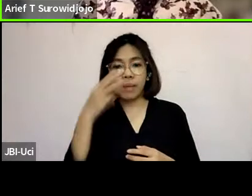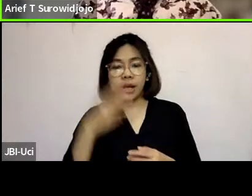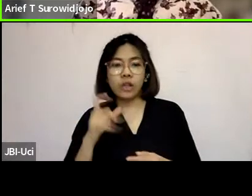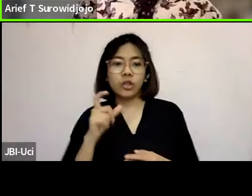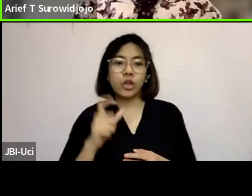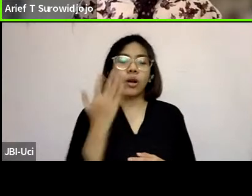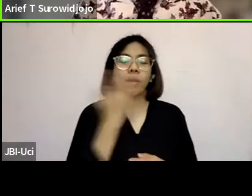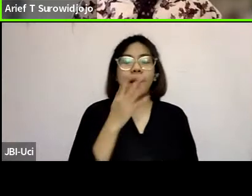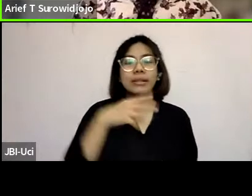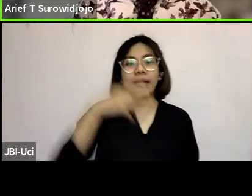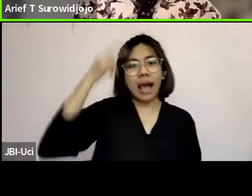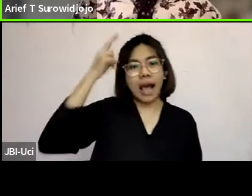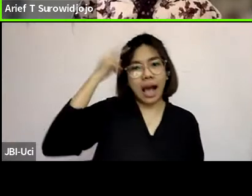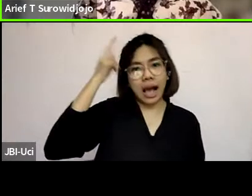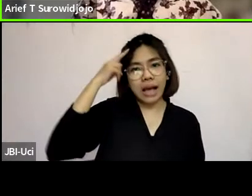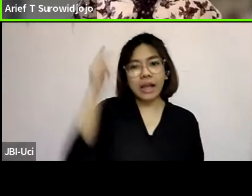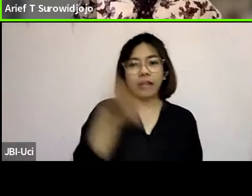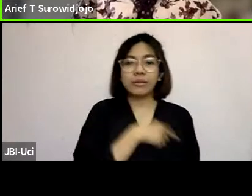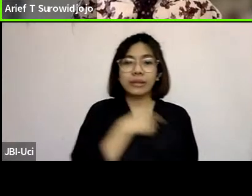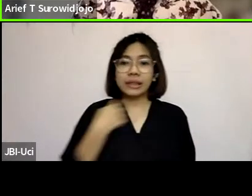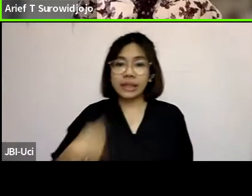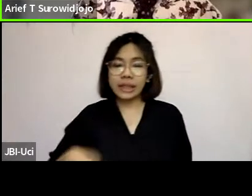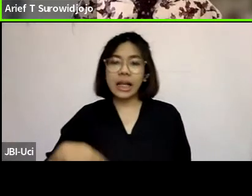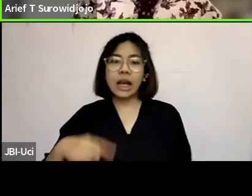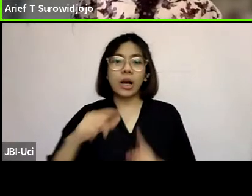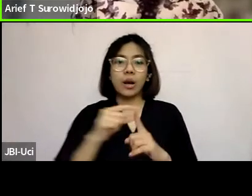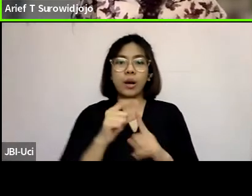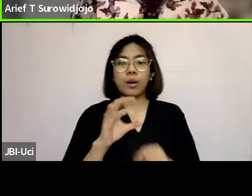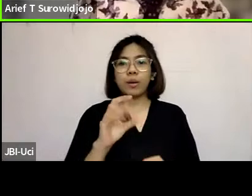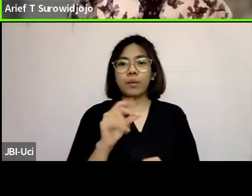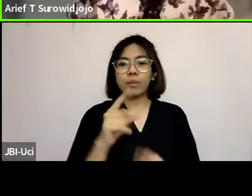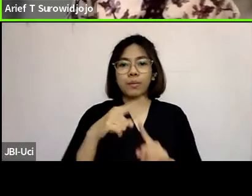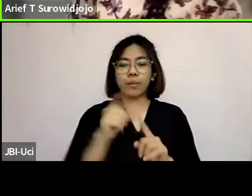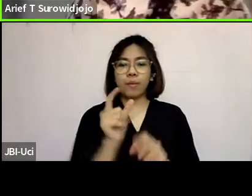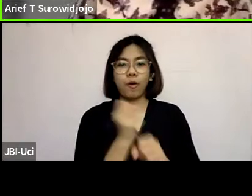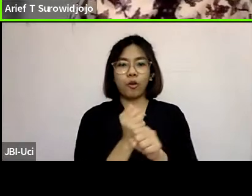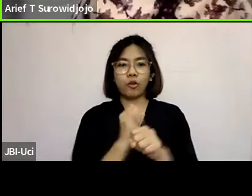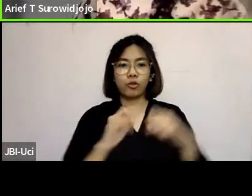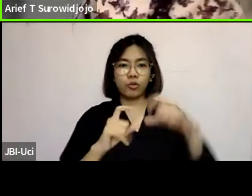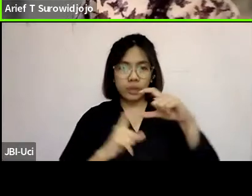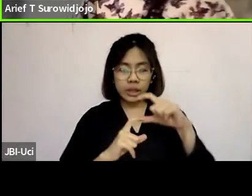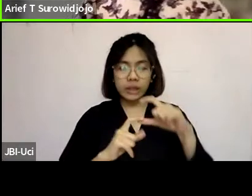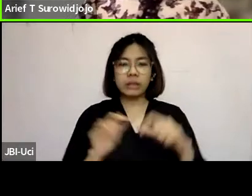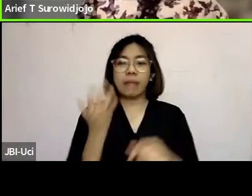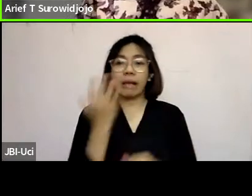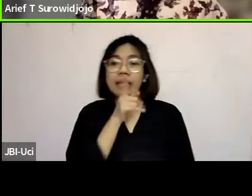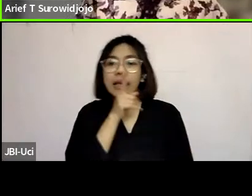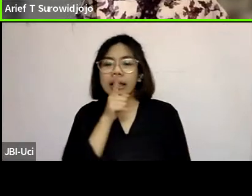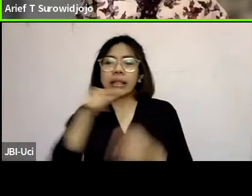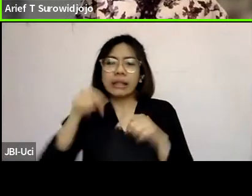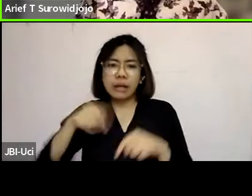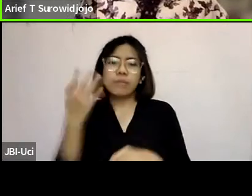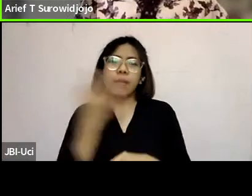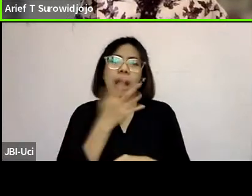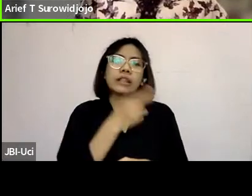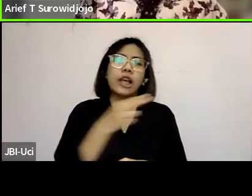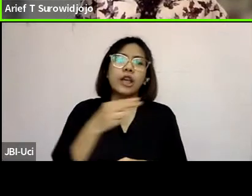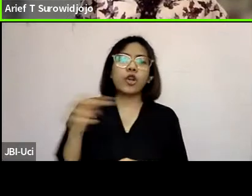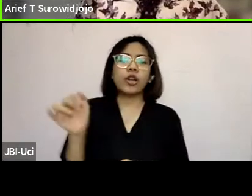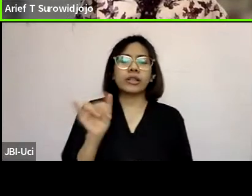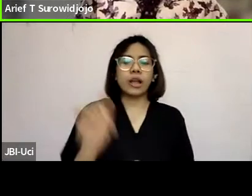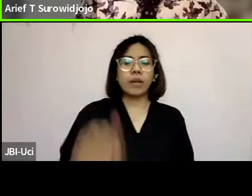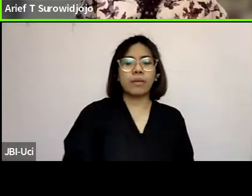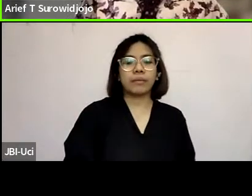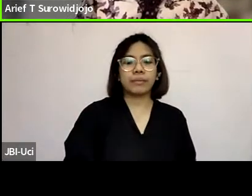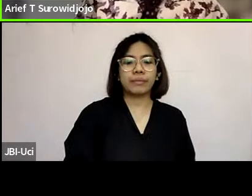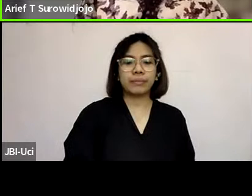cina Portugis dan Inggris Maka peserta juga mengalami transformasi besar-besaran terus bagian hukum Belanda masih berlaku atau